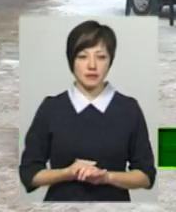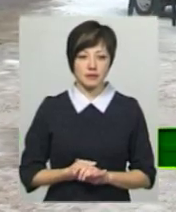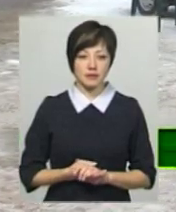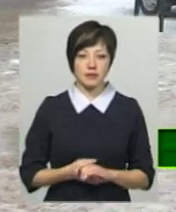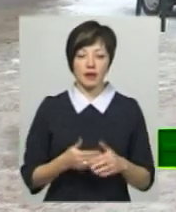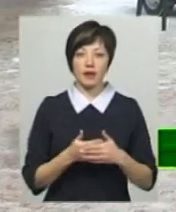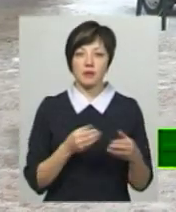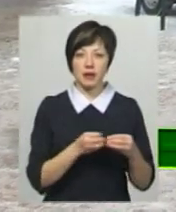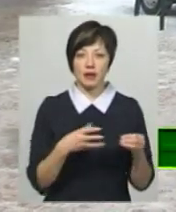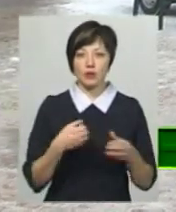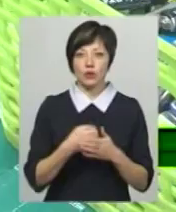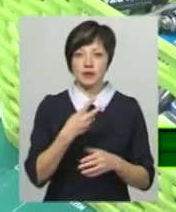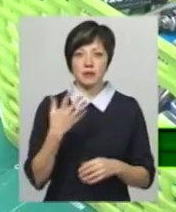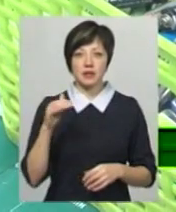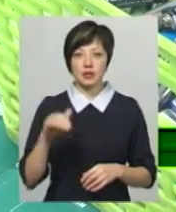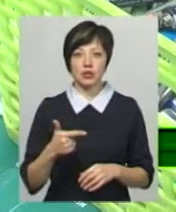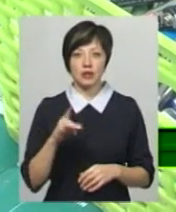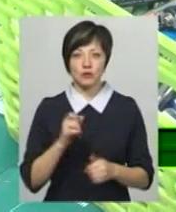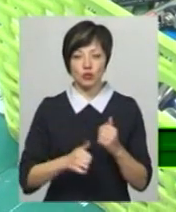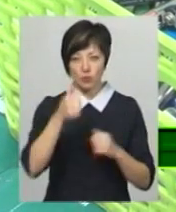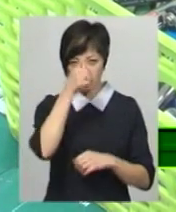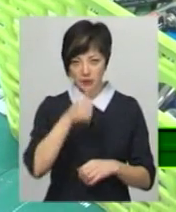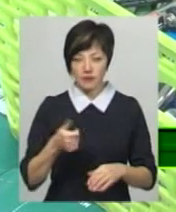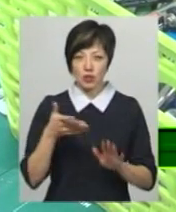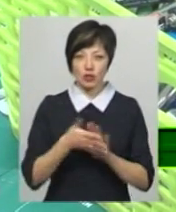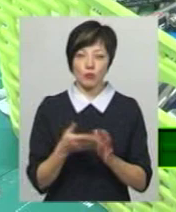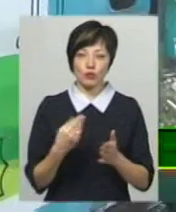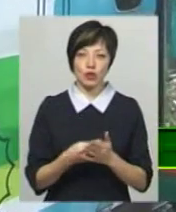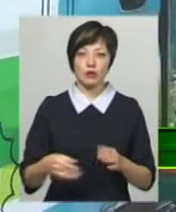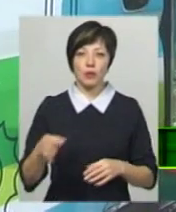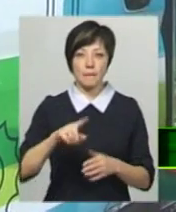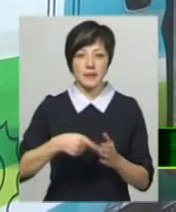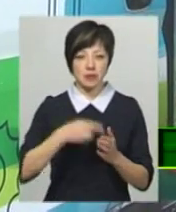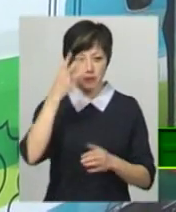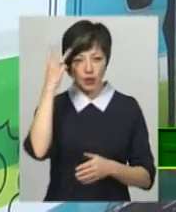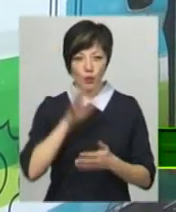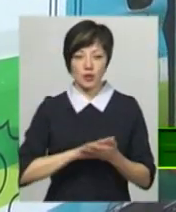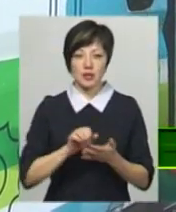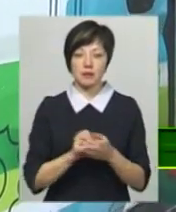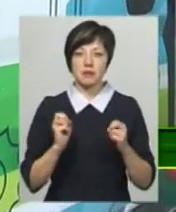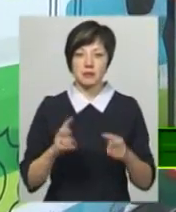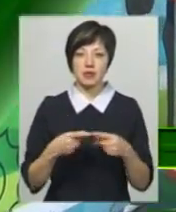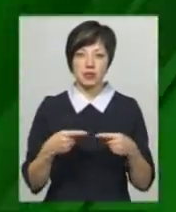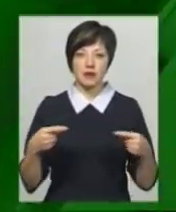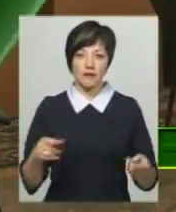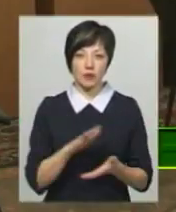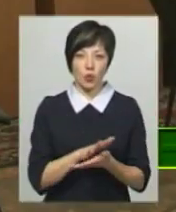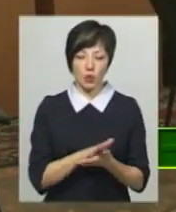Від 15 до 25 тисяч гривень щомісяця витрачають з бюджету Хмельницького на утилізацію небезпечних